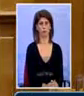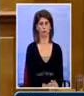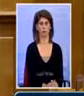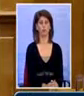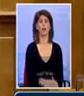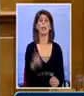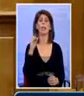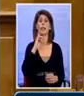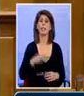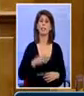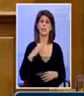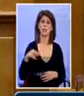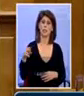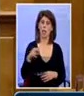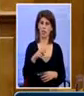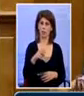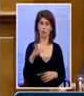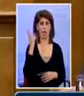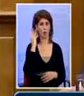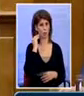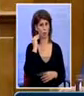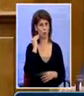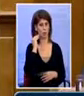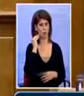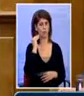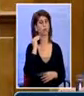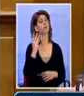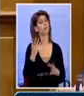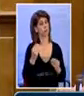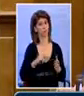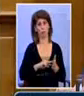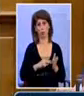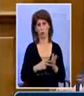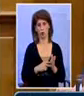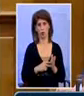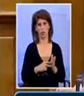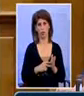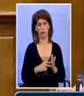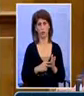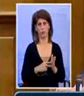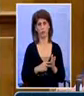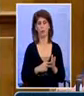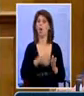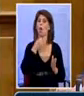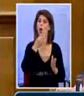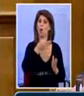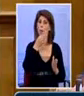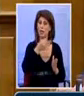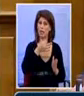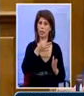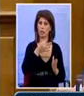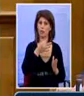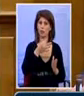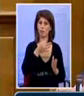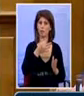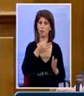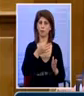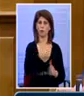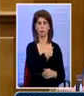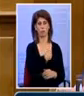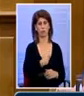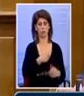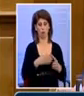Κυρίες και κύριοι συνάδελφοι, άκουσα με ιδιαίτερη προσοχή τις ομιλίες των